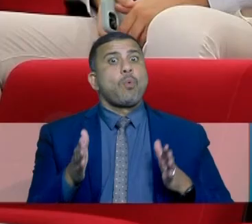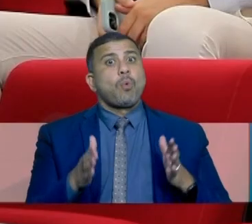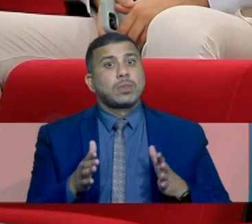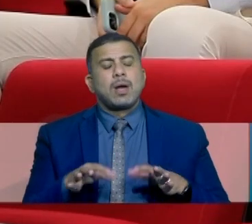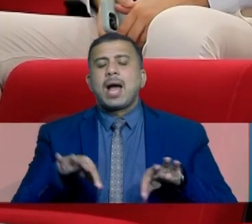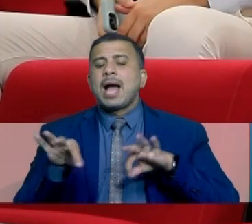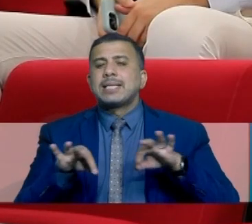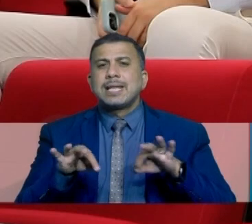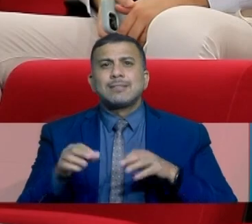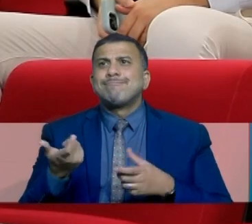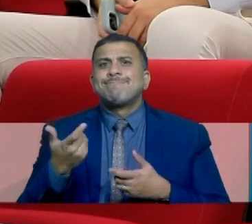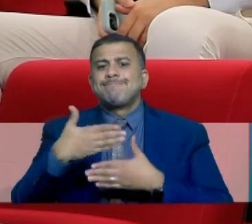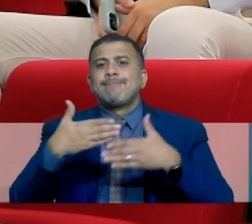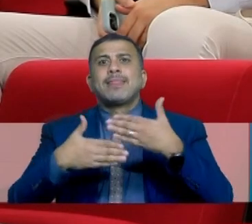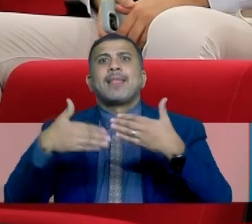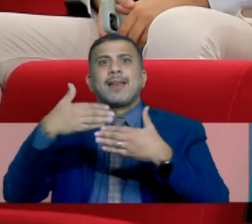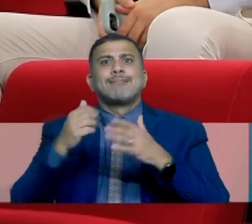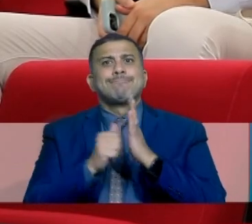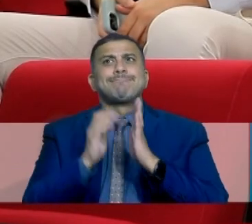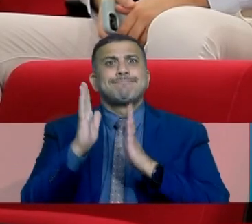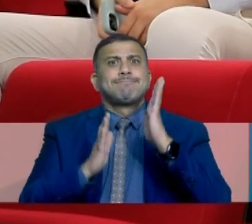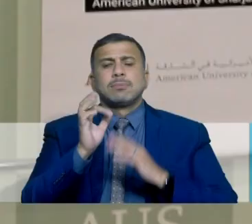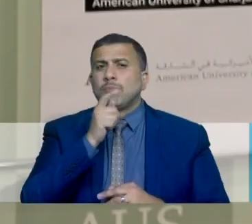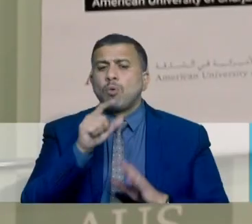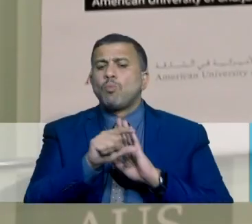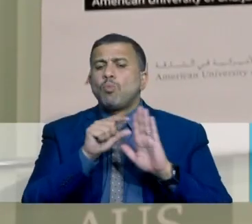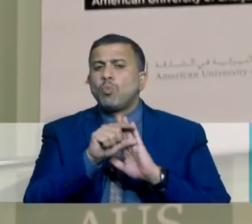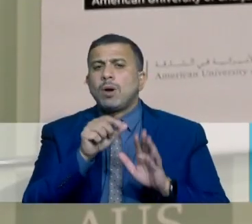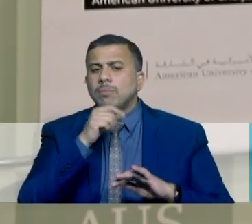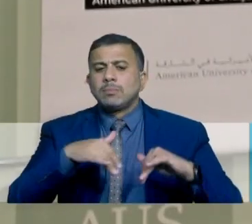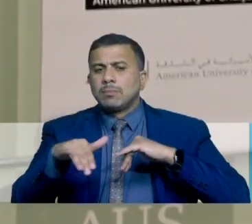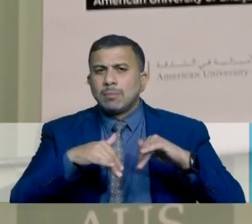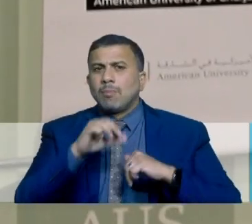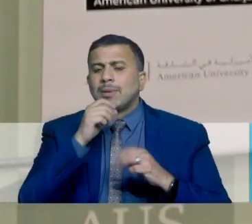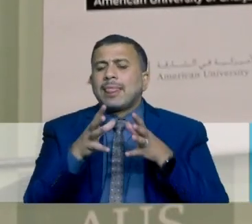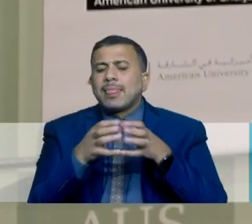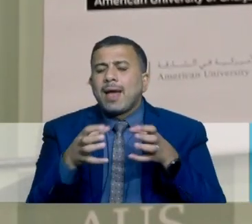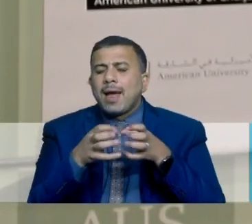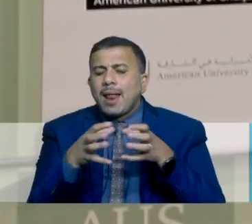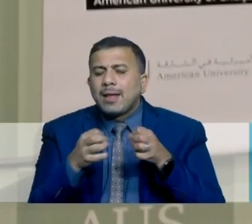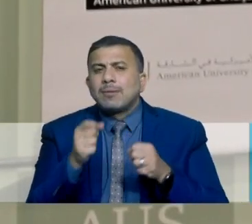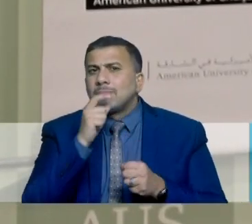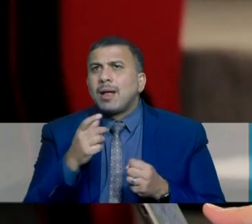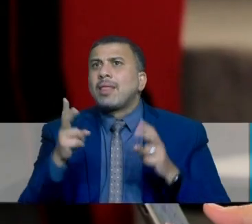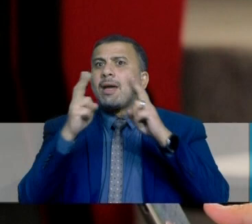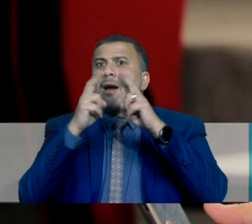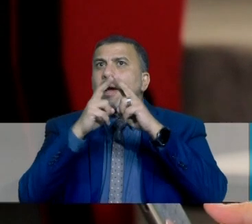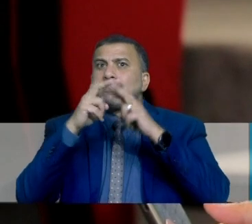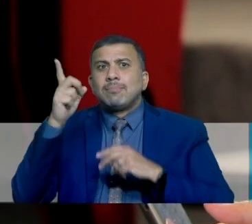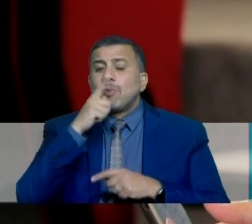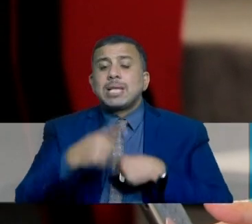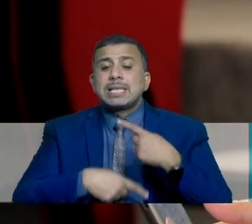والهندسه المدنيه كما تناول المؤتمر موضوعات عامه مثل طرق وادوات التحليل وتحصيل الطاقه